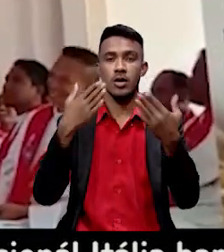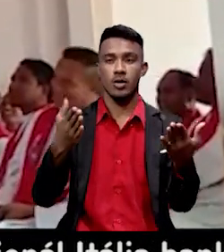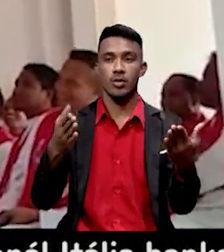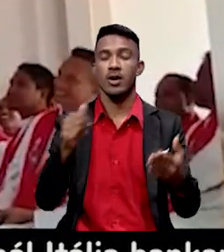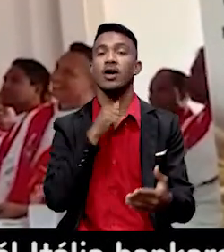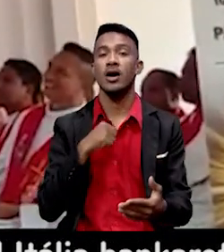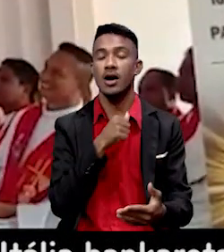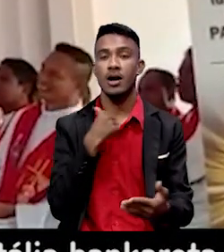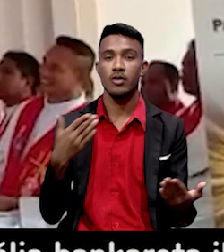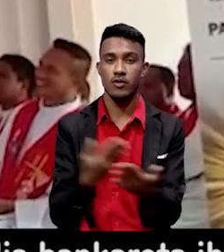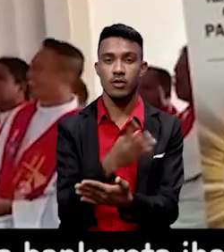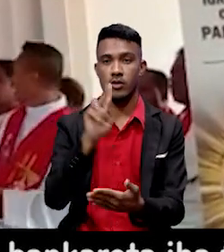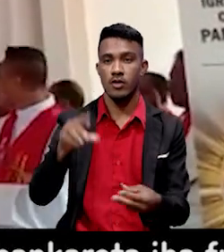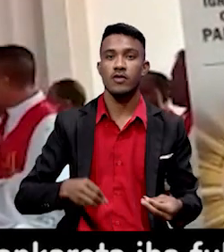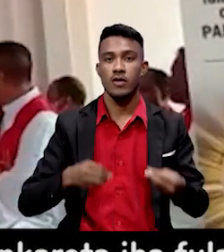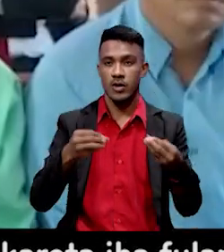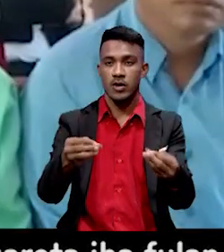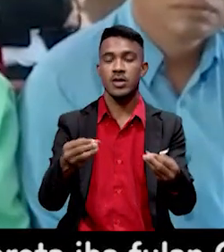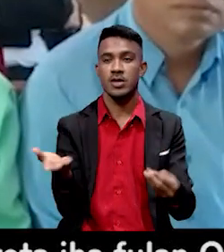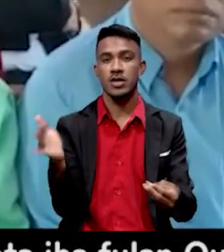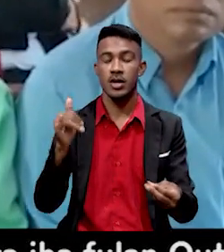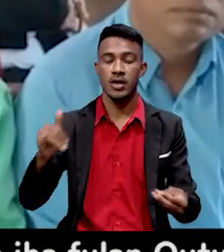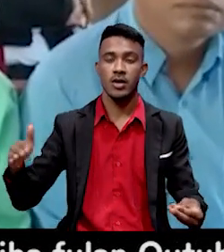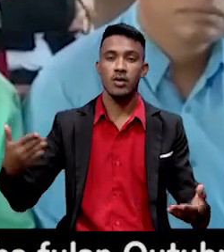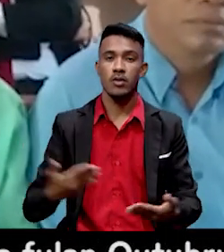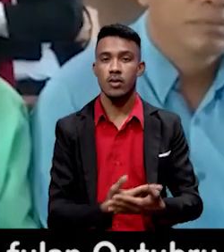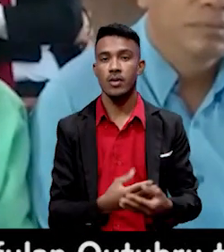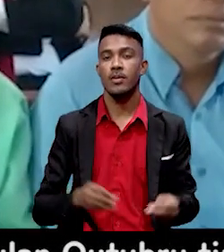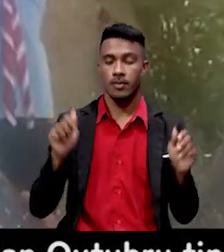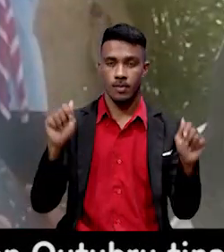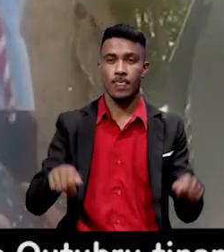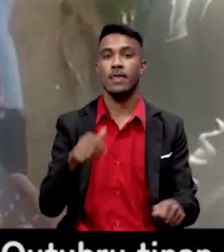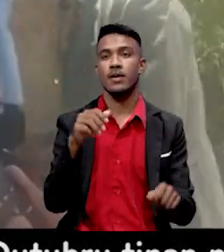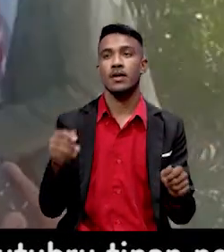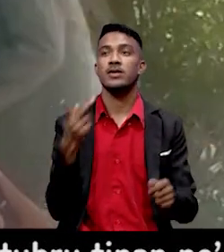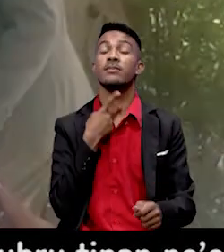rua nebe entrega ona sirani oan huli sai bibiatan no servi uma kreda.